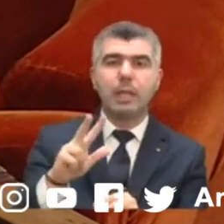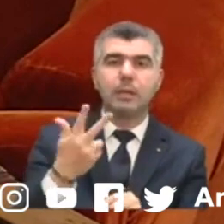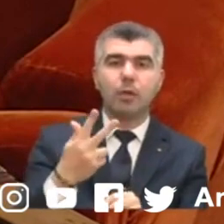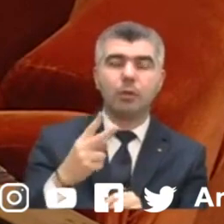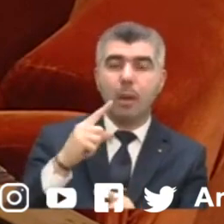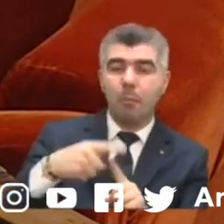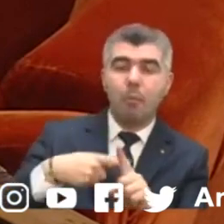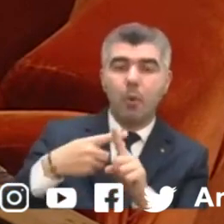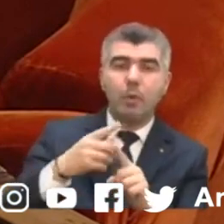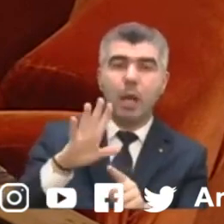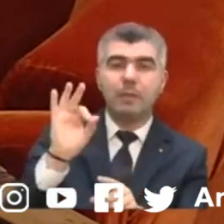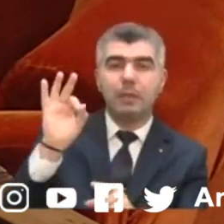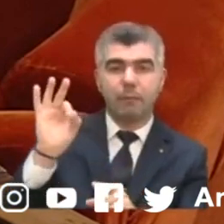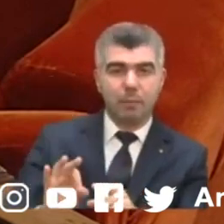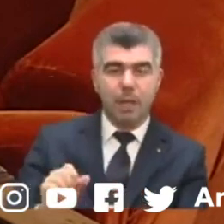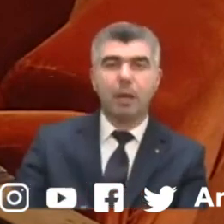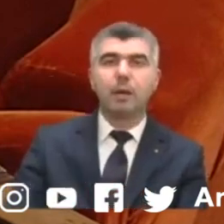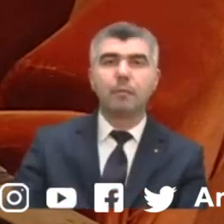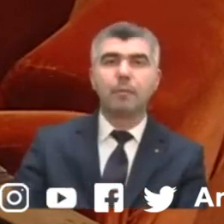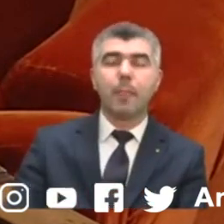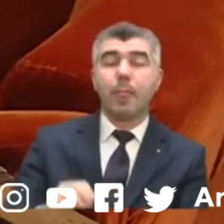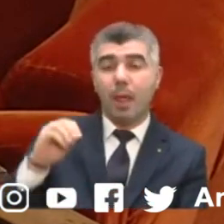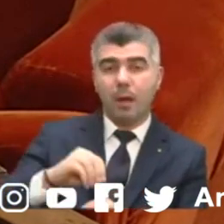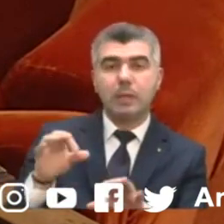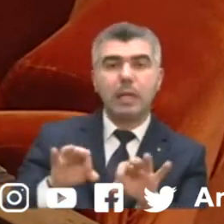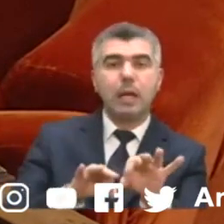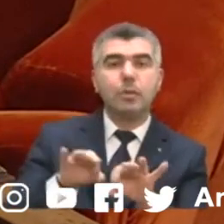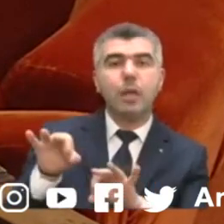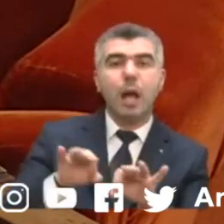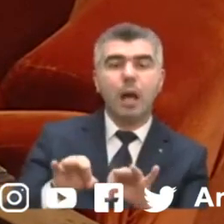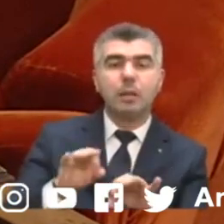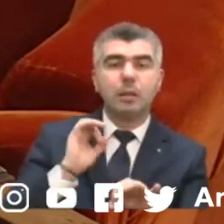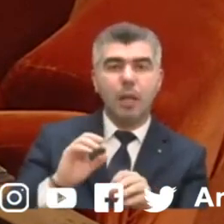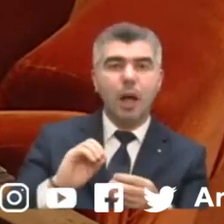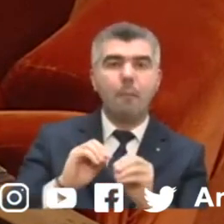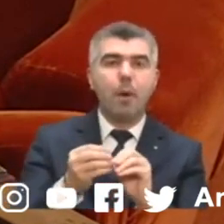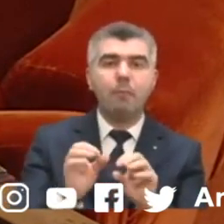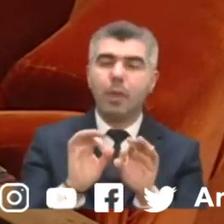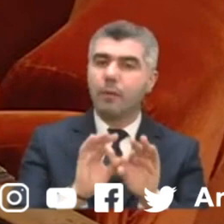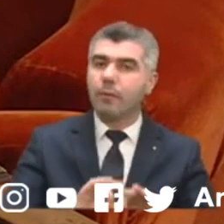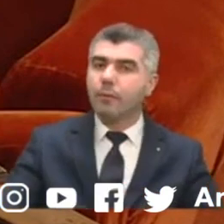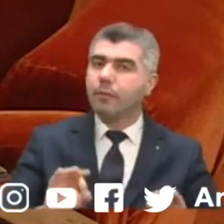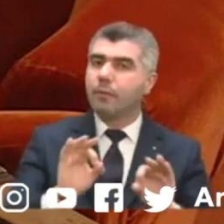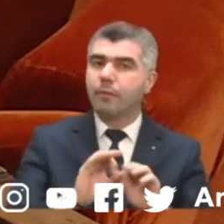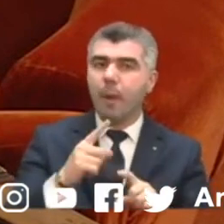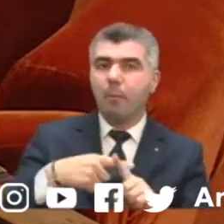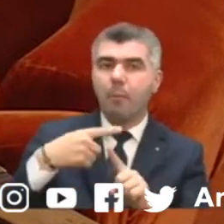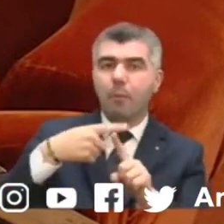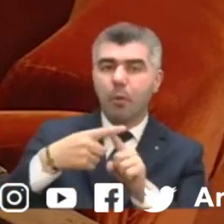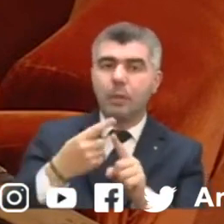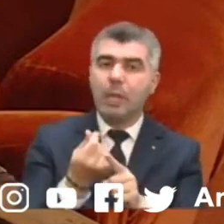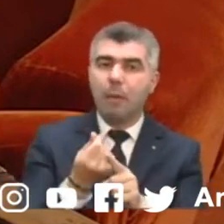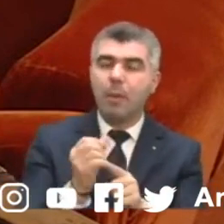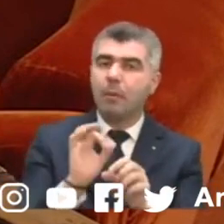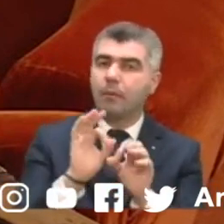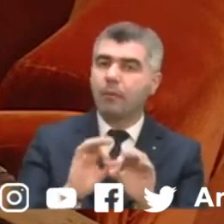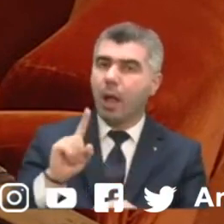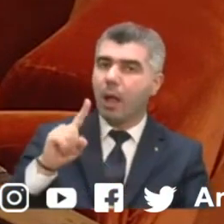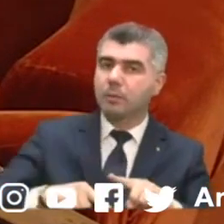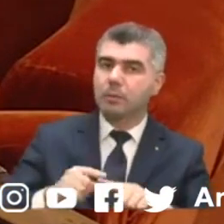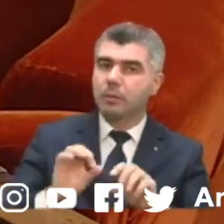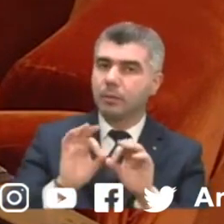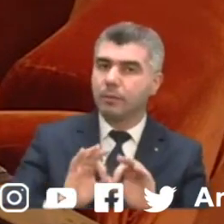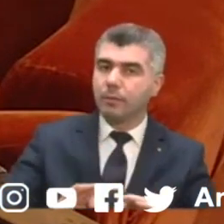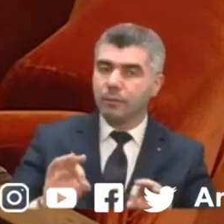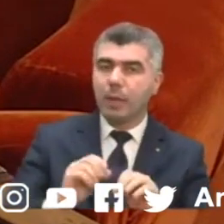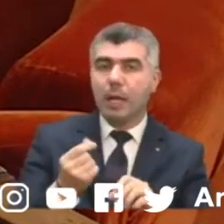بزيادة تفوق 50%. ما بخصوص إجراءات المتخذة باش نتفاديوا المشاكل ديال ارتفاع الأسعار، لابد من الإشارة إلى أن متوسط